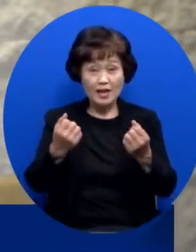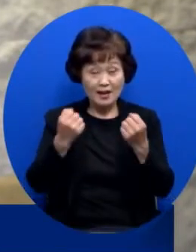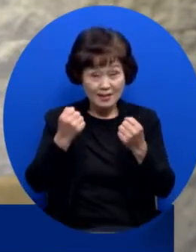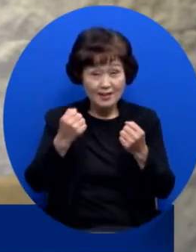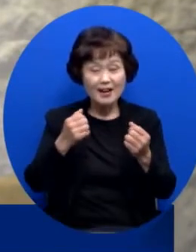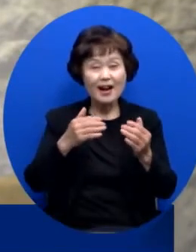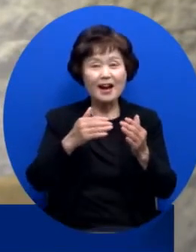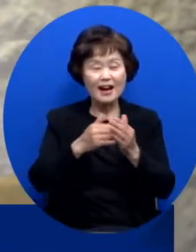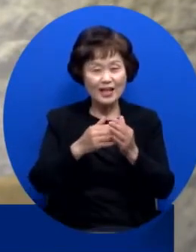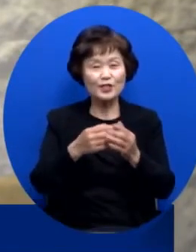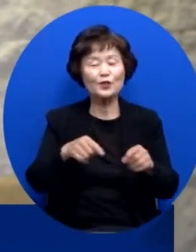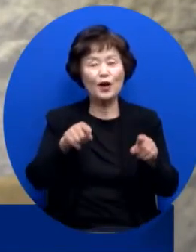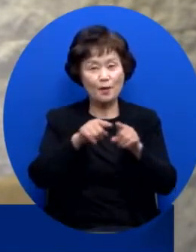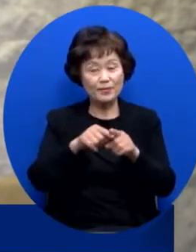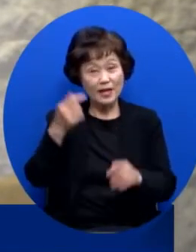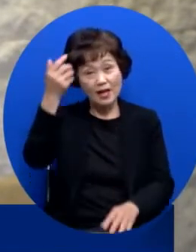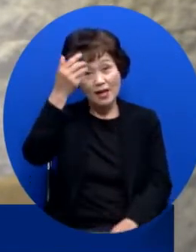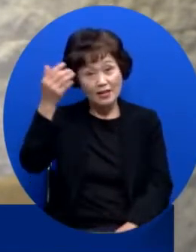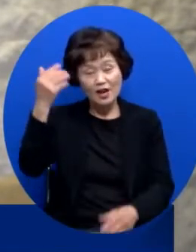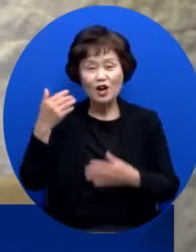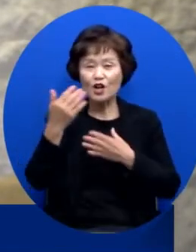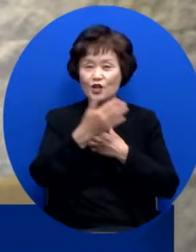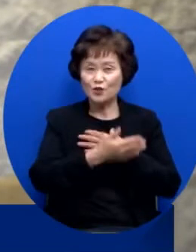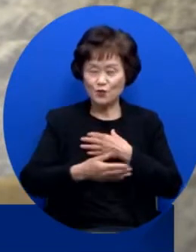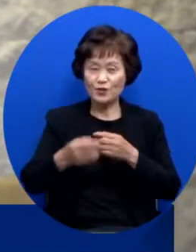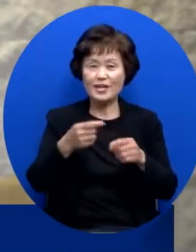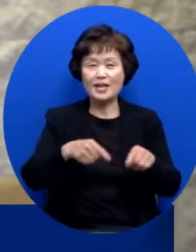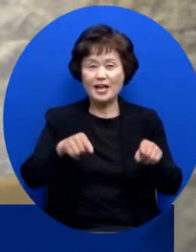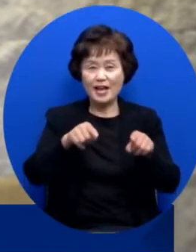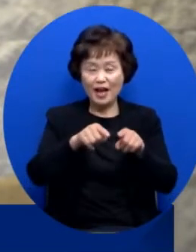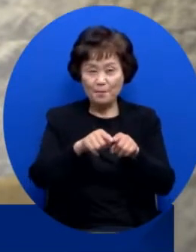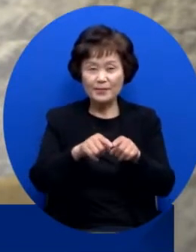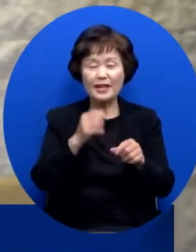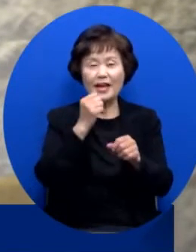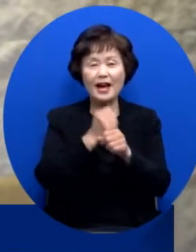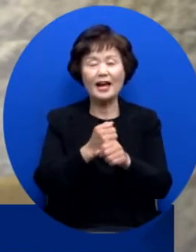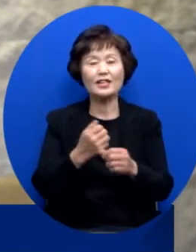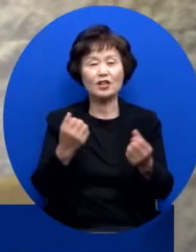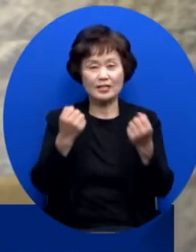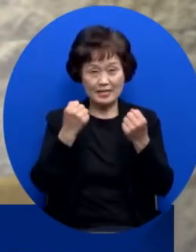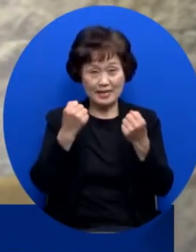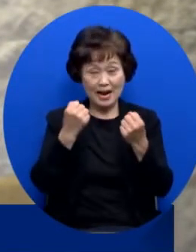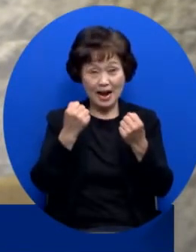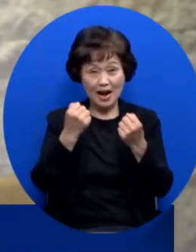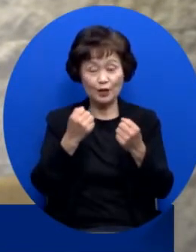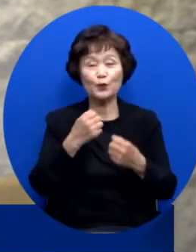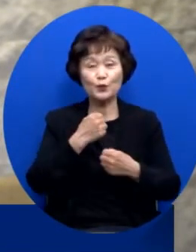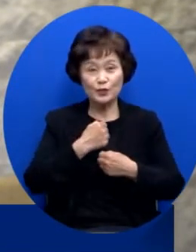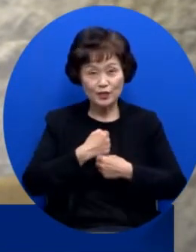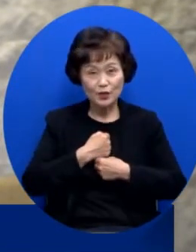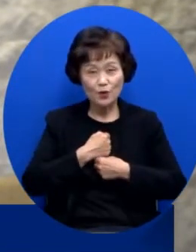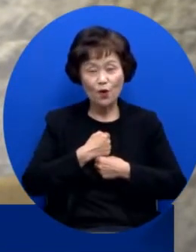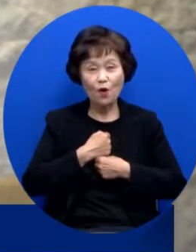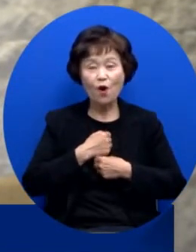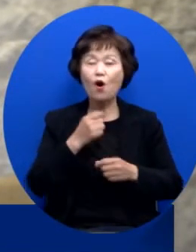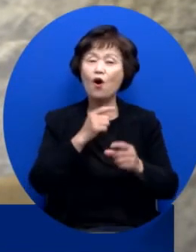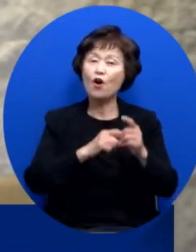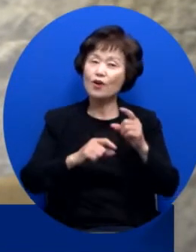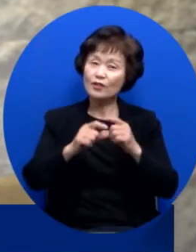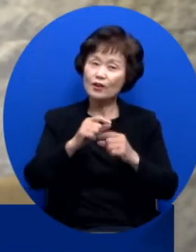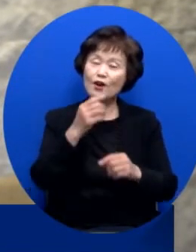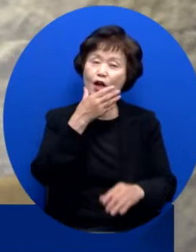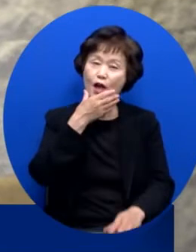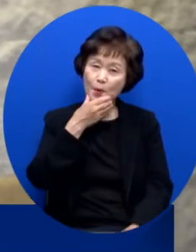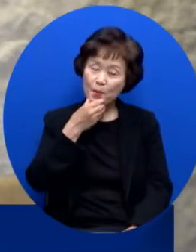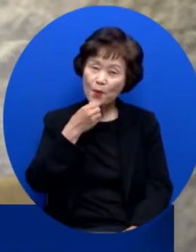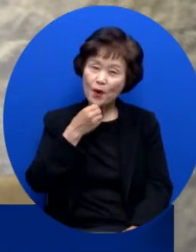밸런스를 잘 맞춰서 영과 육의 이 건강을 같이 돌볼 수 있고 그러면 사실은 더 행복한 또 삶을 살 수